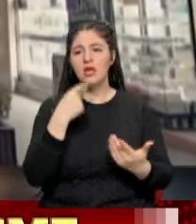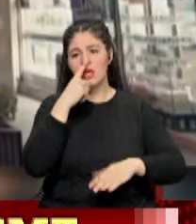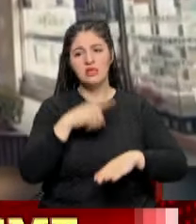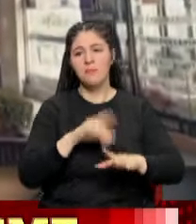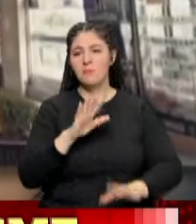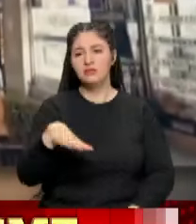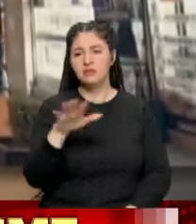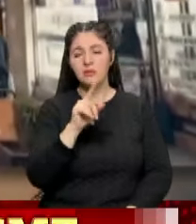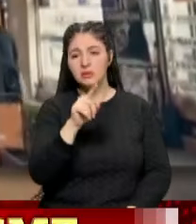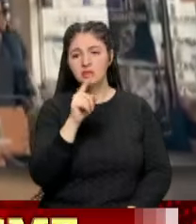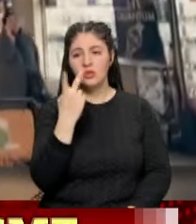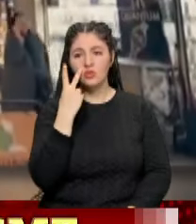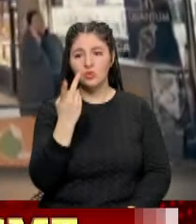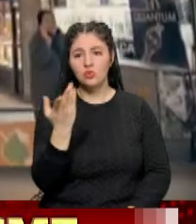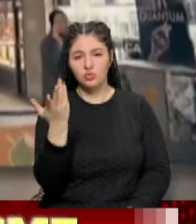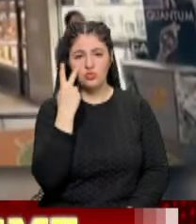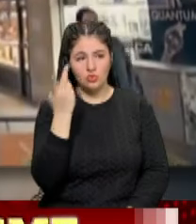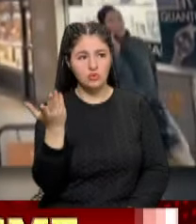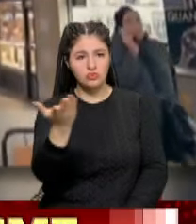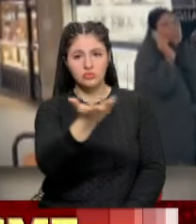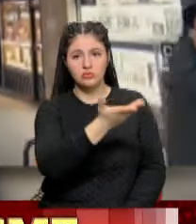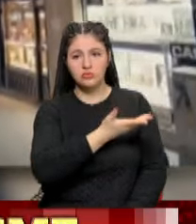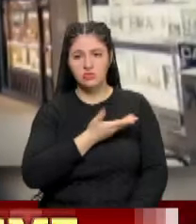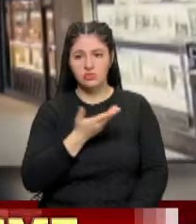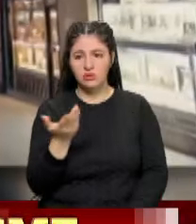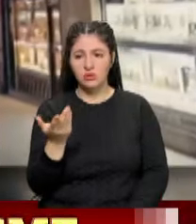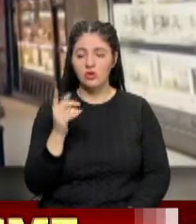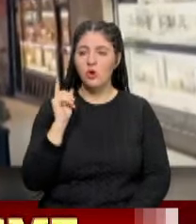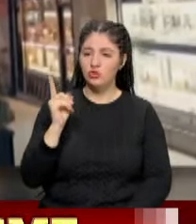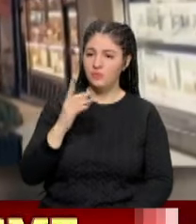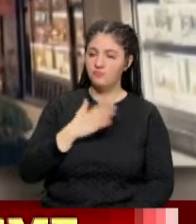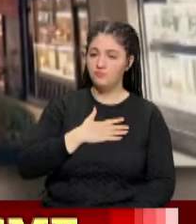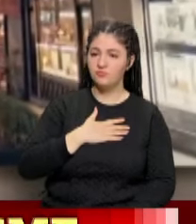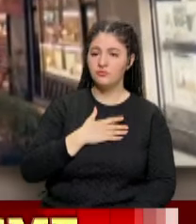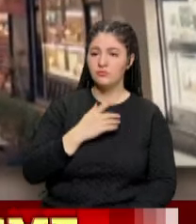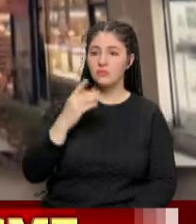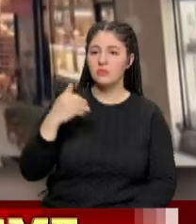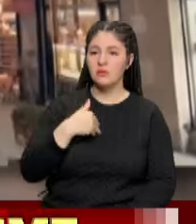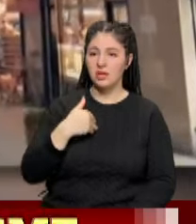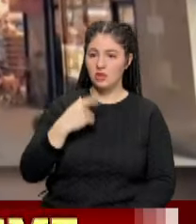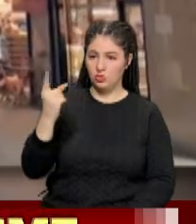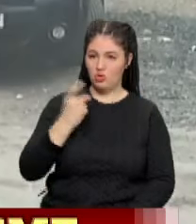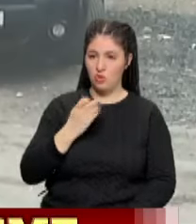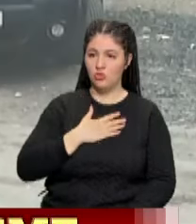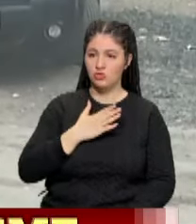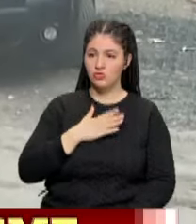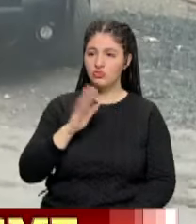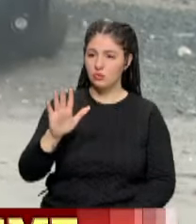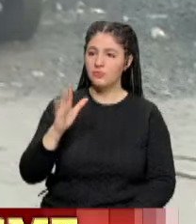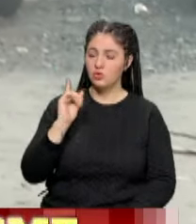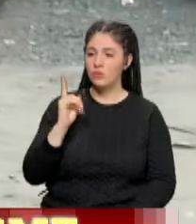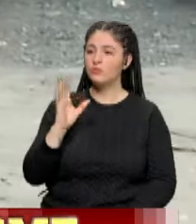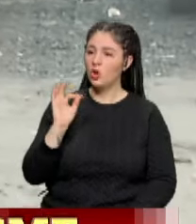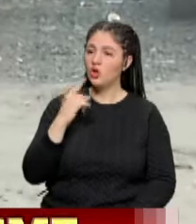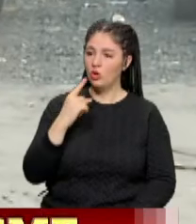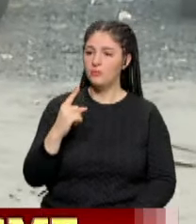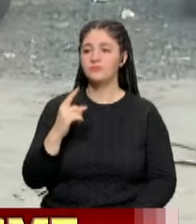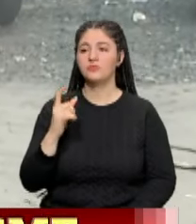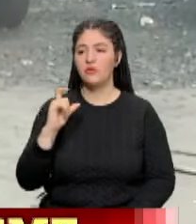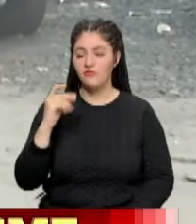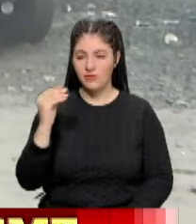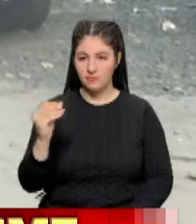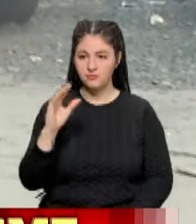inanmayabilirler. İşte görüyorsunuz. Hocam o zaman bana soruyorsun o zaman. Evet. Hocam şöyle